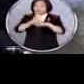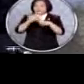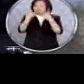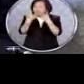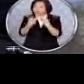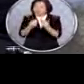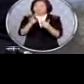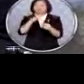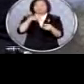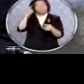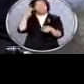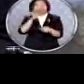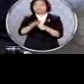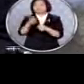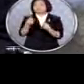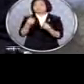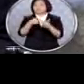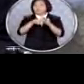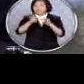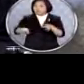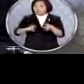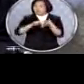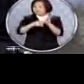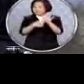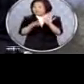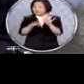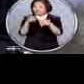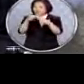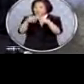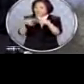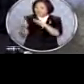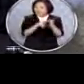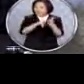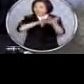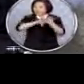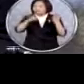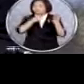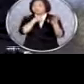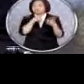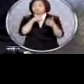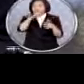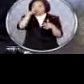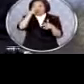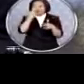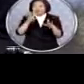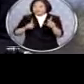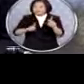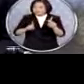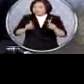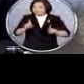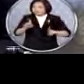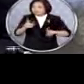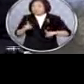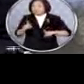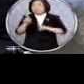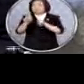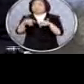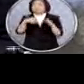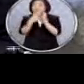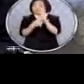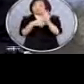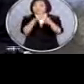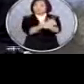是我们还是不满意，所以我们推出了一系列的策略来缩减这个贫富差距。譬如说劳工方面，